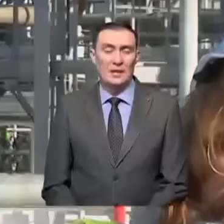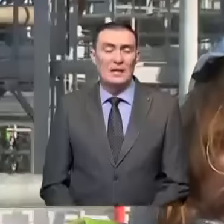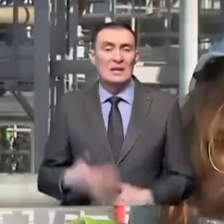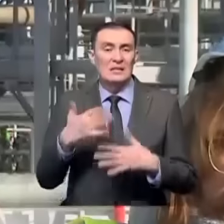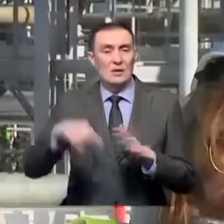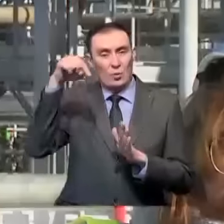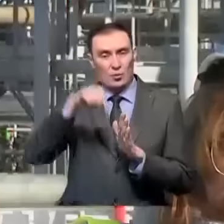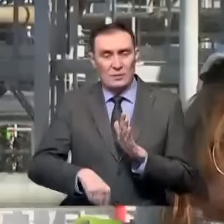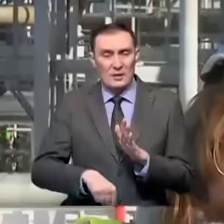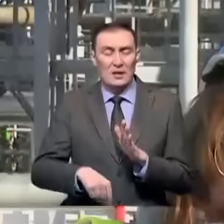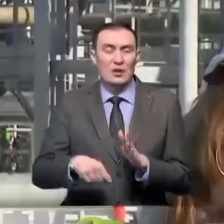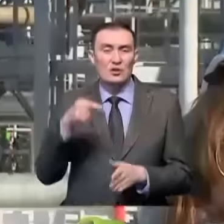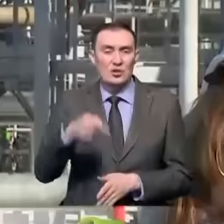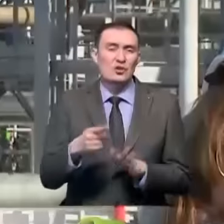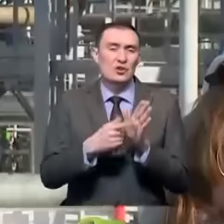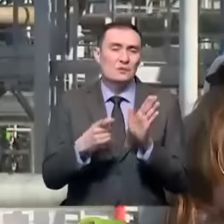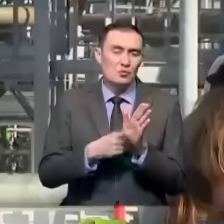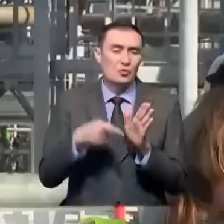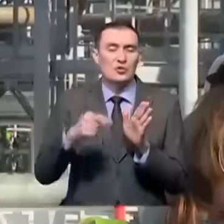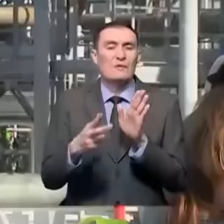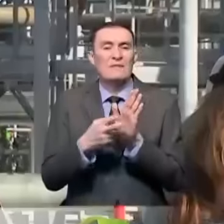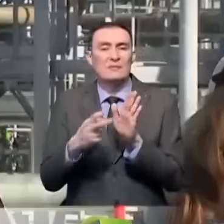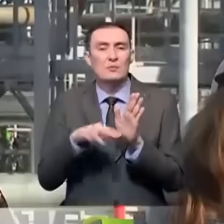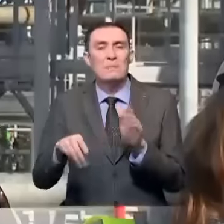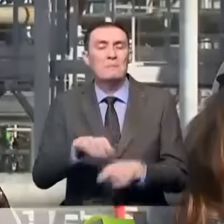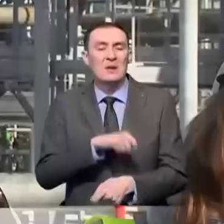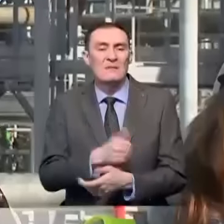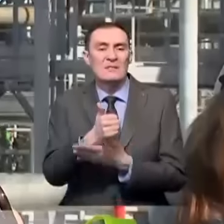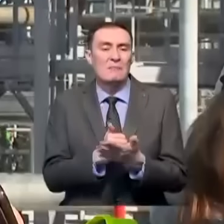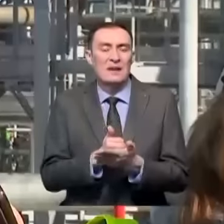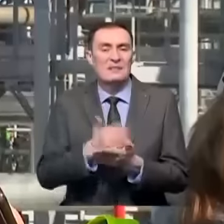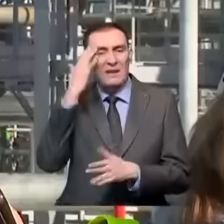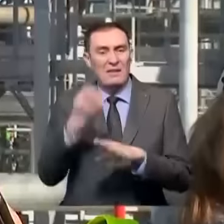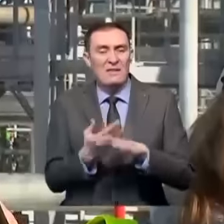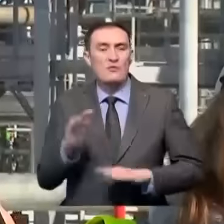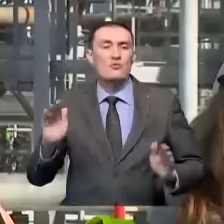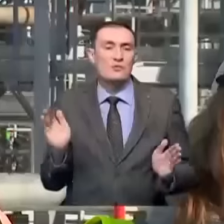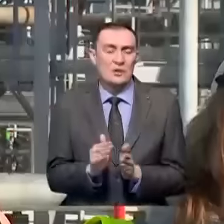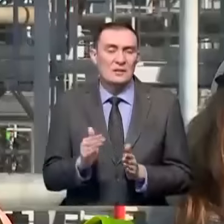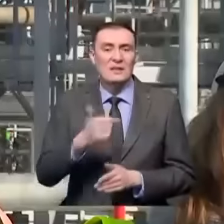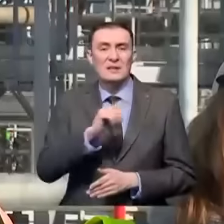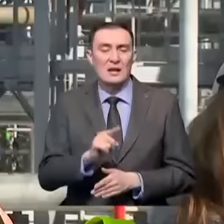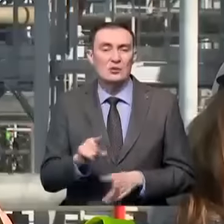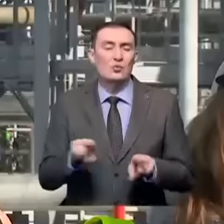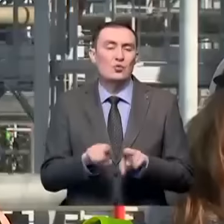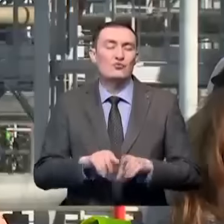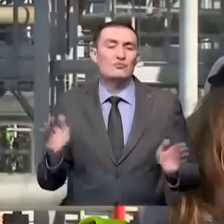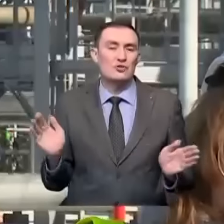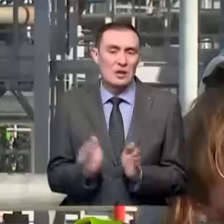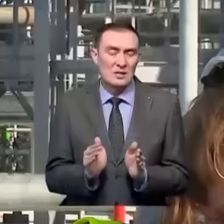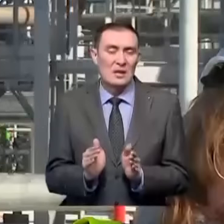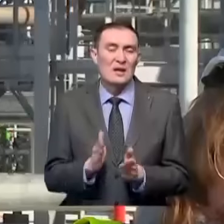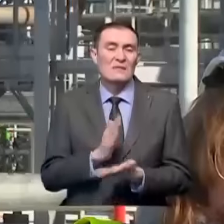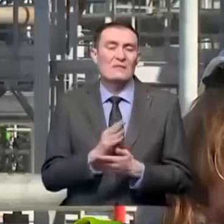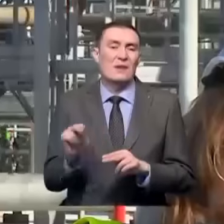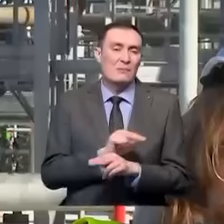Средняя глубина наших скважин 1700-1800 метров. Запасы нефти истощаются, объемы попутного газа уменьшаются.